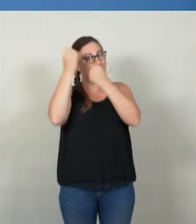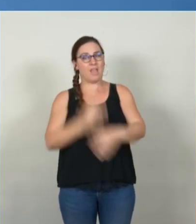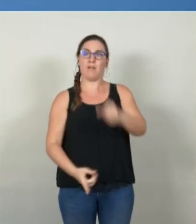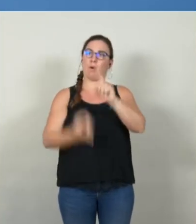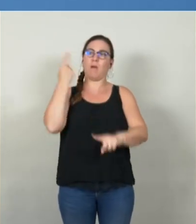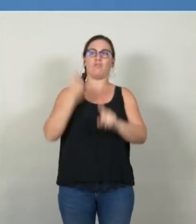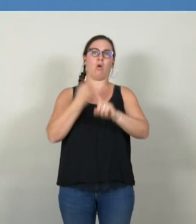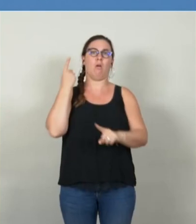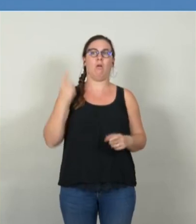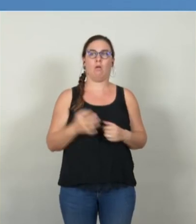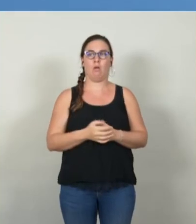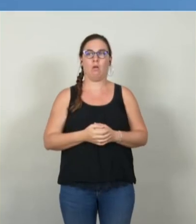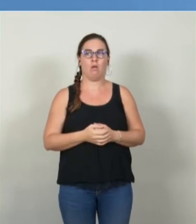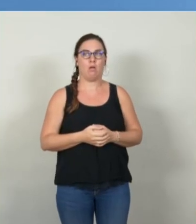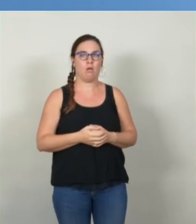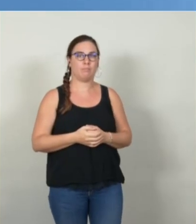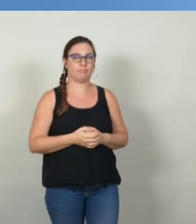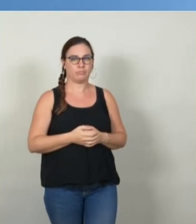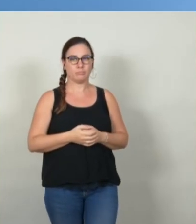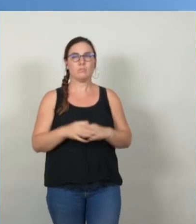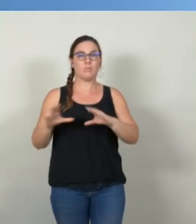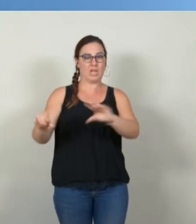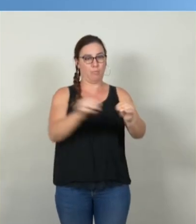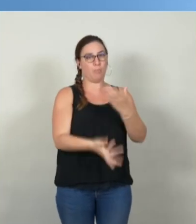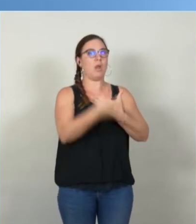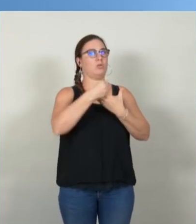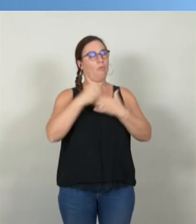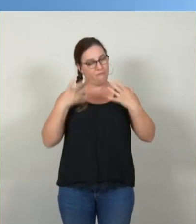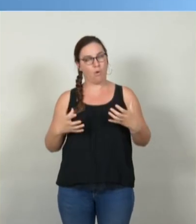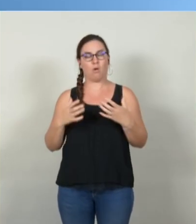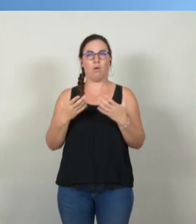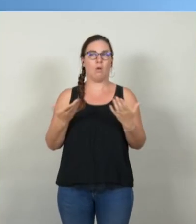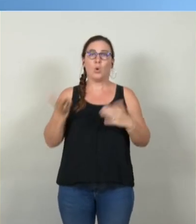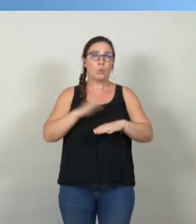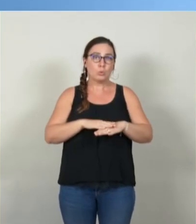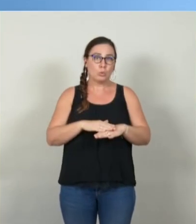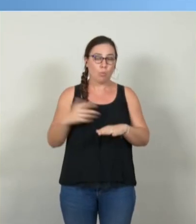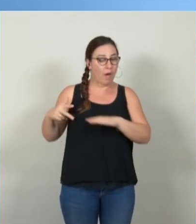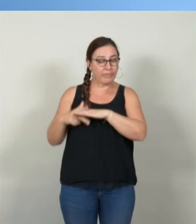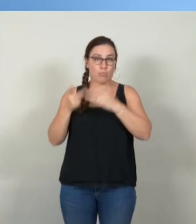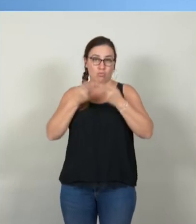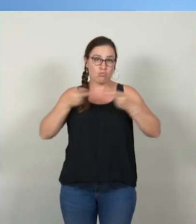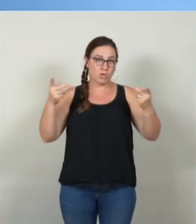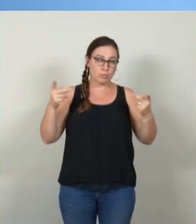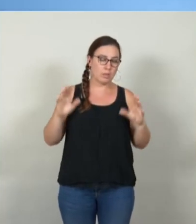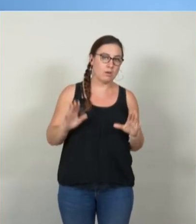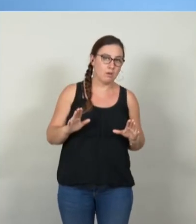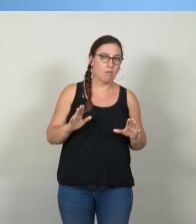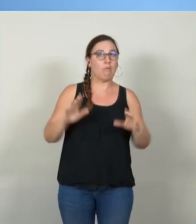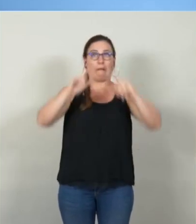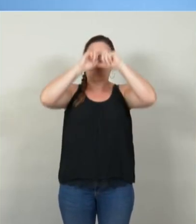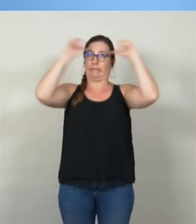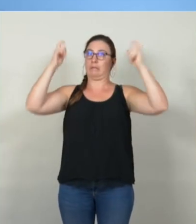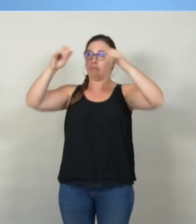ensuite la population s'y associe mais de toute façon je l'ai dit dès le début pour moi ce titre de